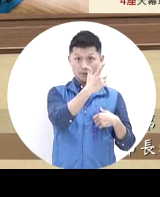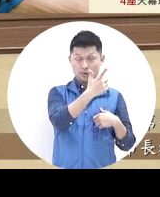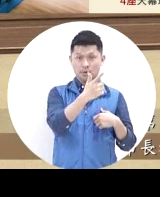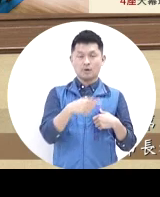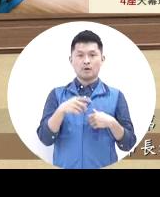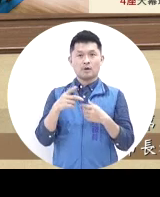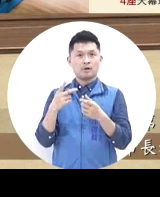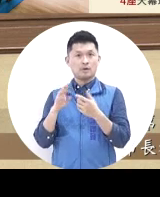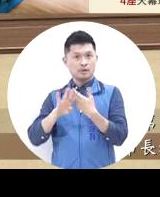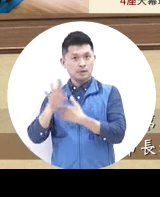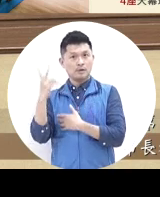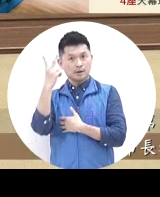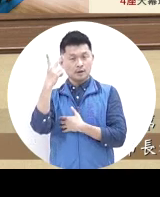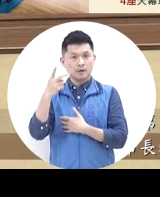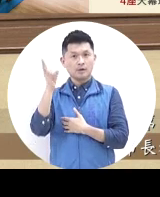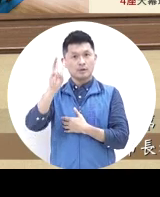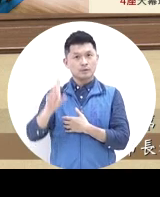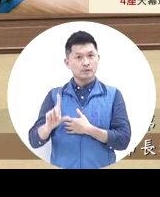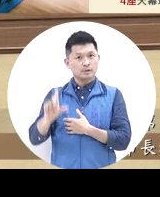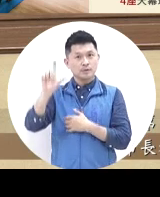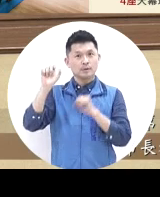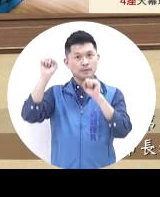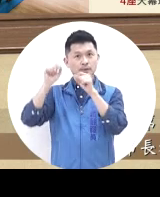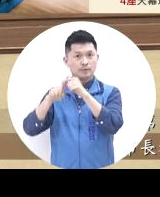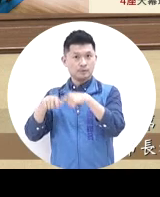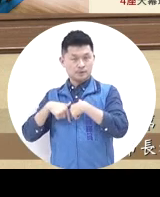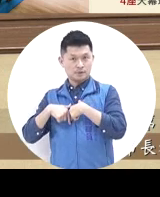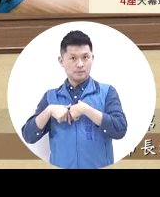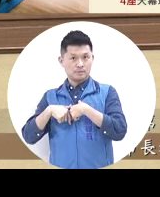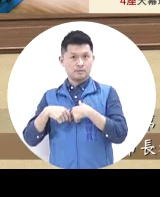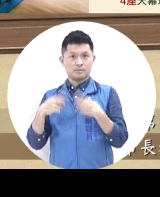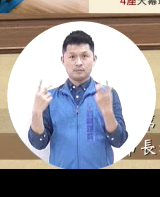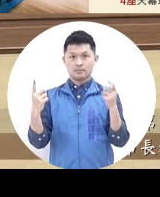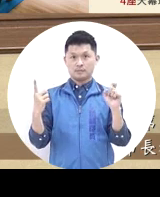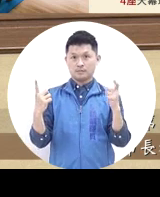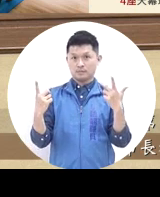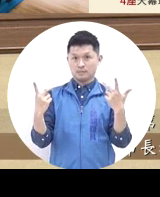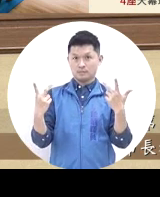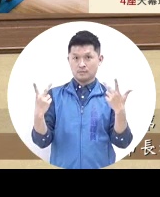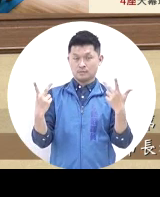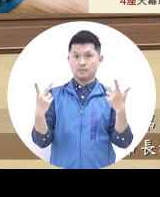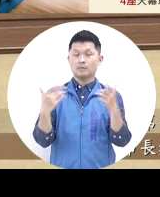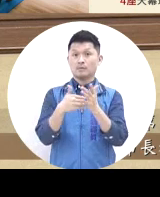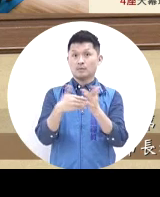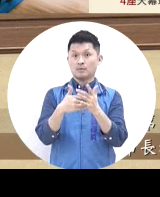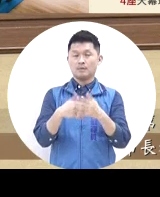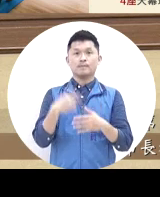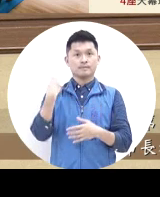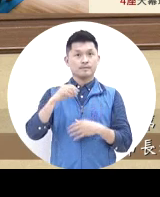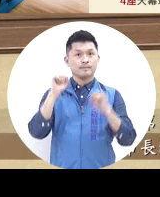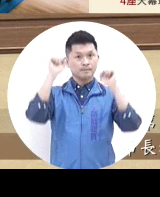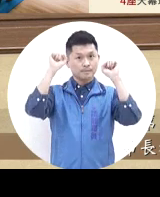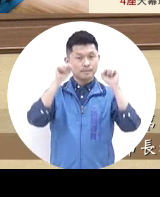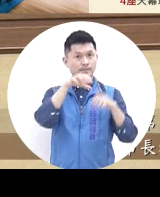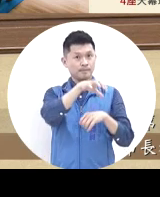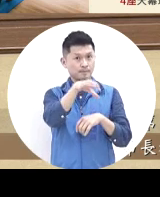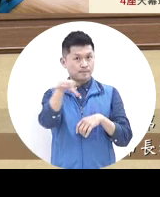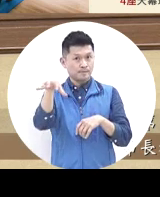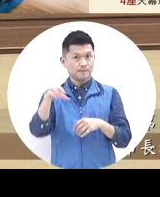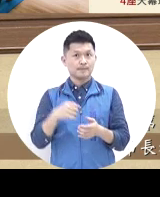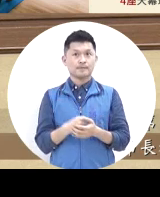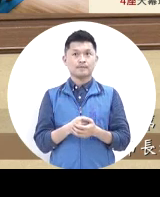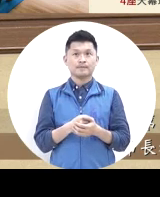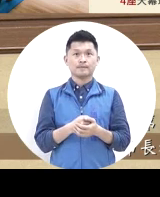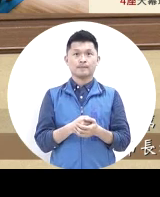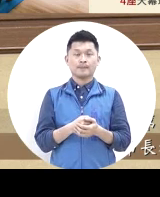动中心都已经顺利完成以外，国民运动中心的运动据点2.0已经完成